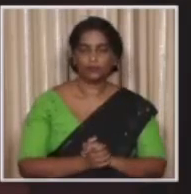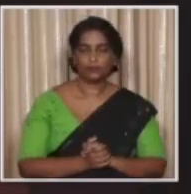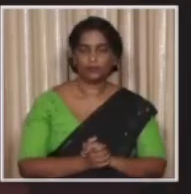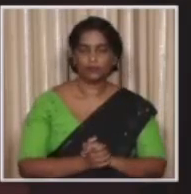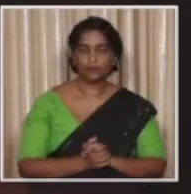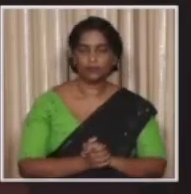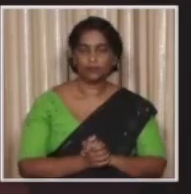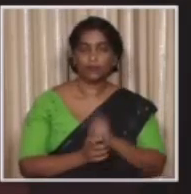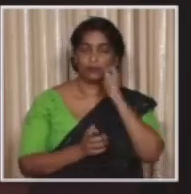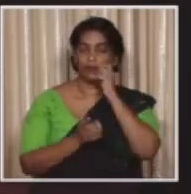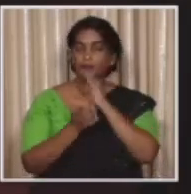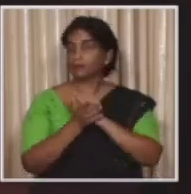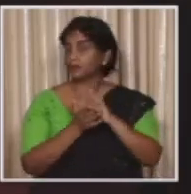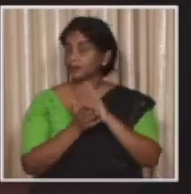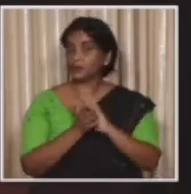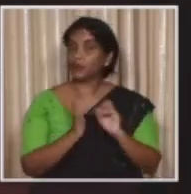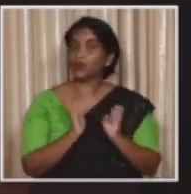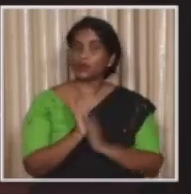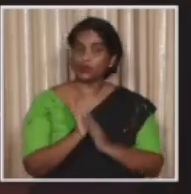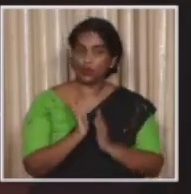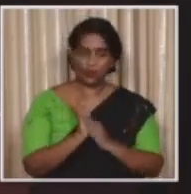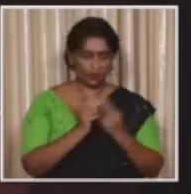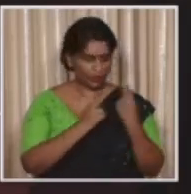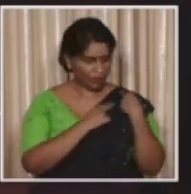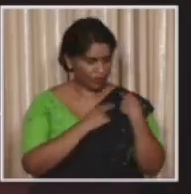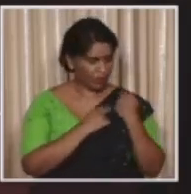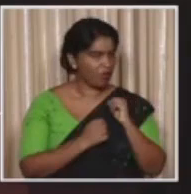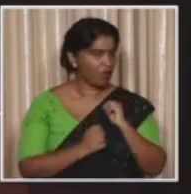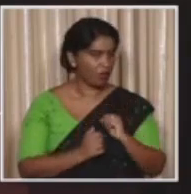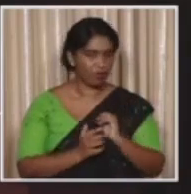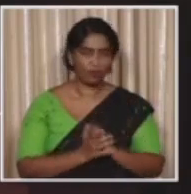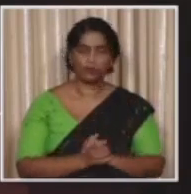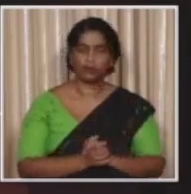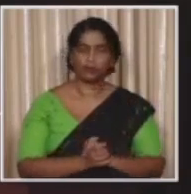පුළුවන්. දැන් මහජන උපයෝගීතා කොමිසමේ වගකීම මොකක්ද?